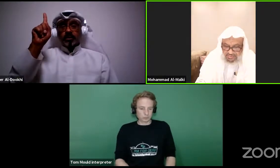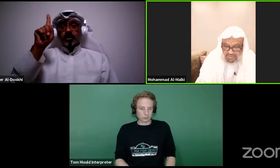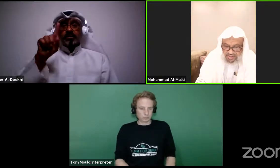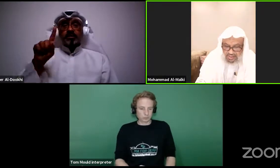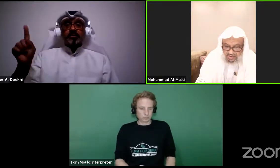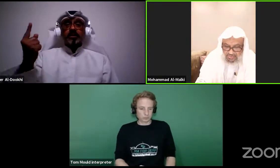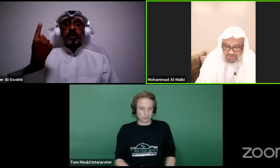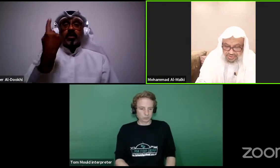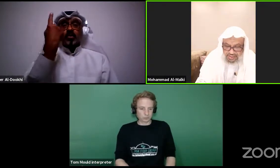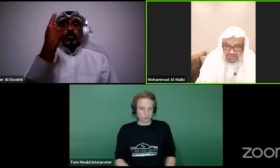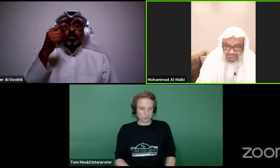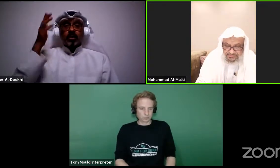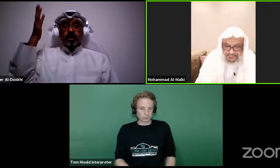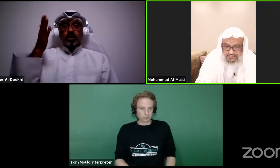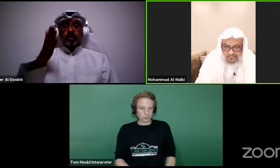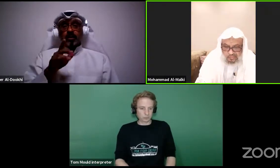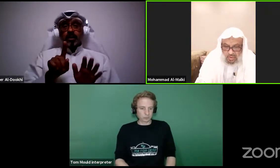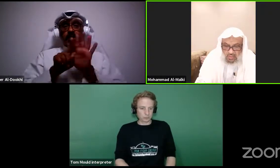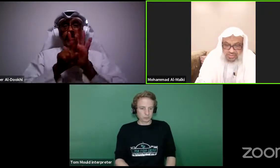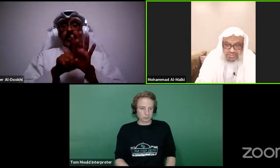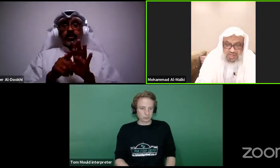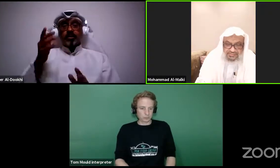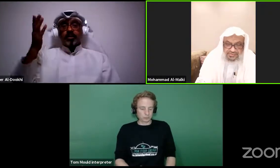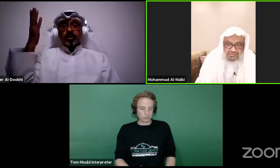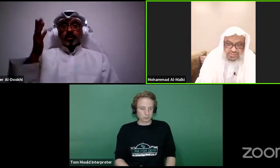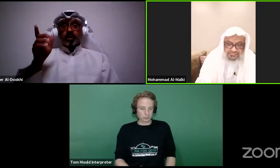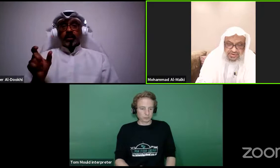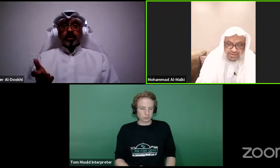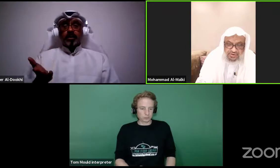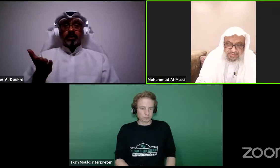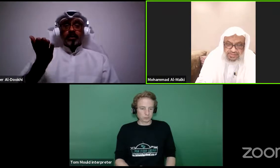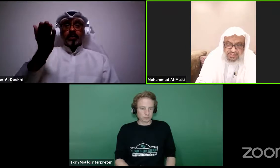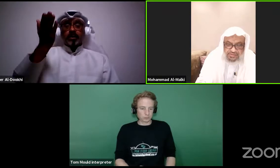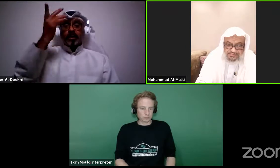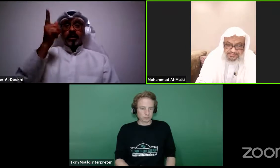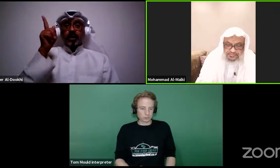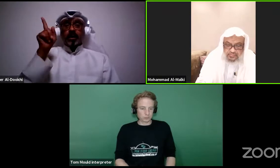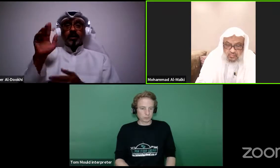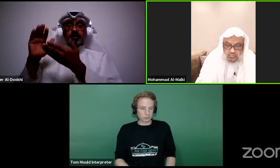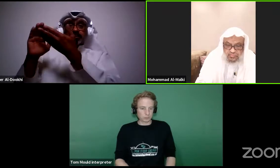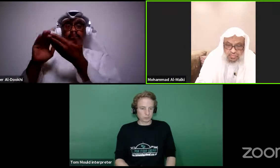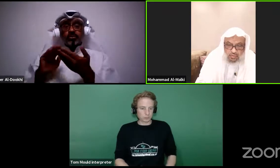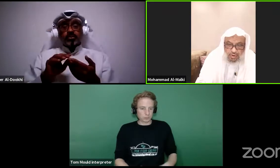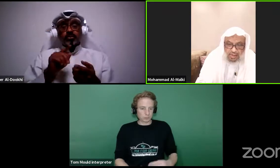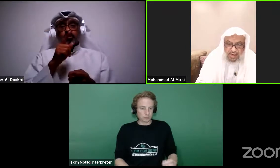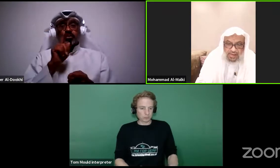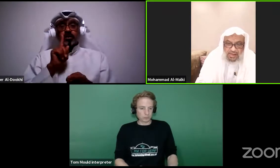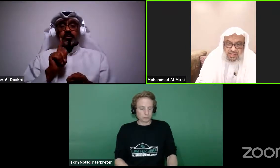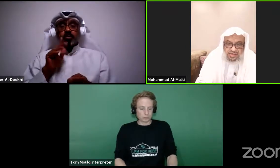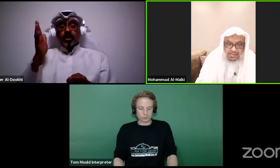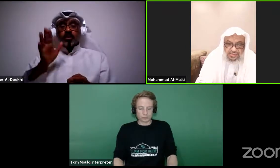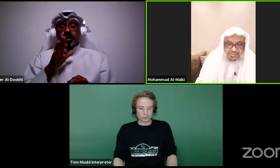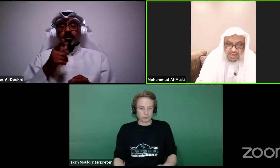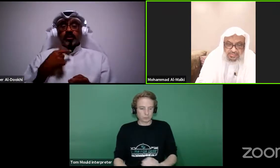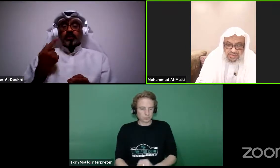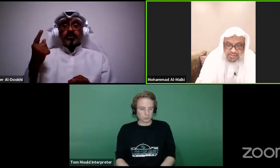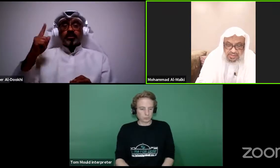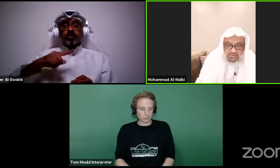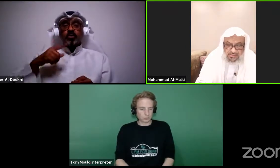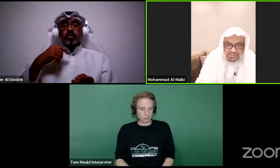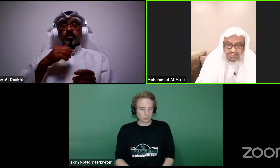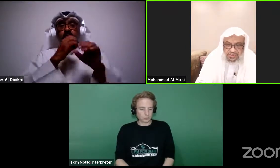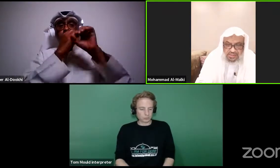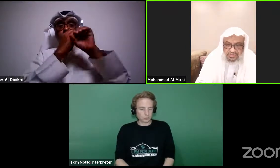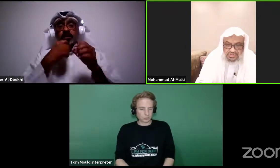وإمام الأنبياء والمرسلين والشافع المشفع يوم الدين وعلى آله